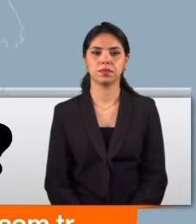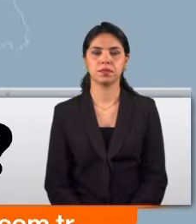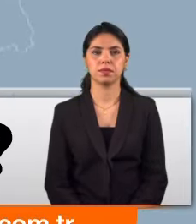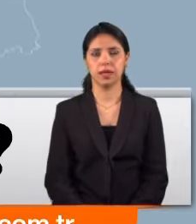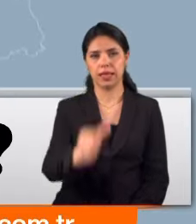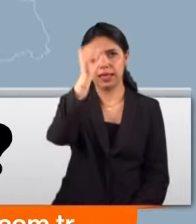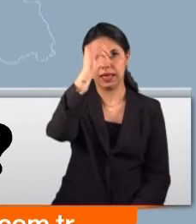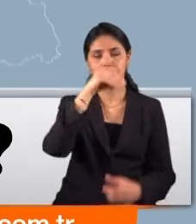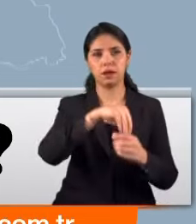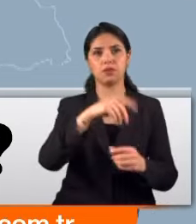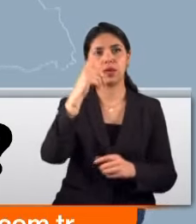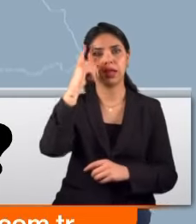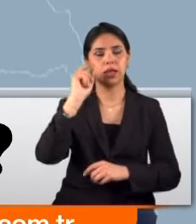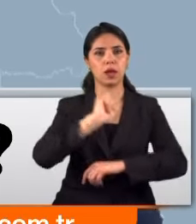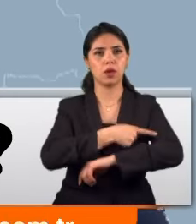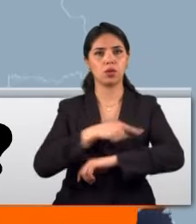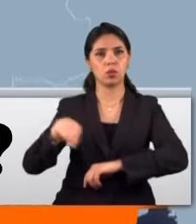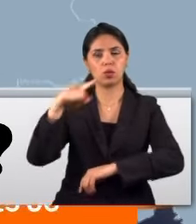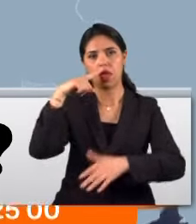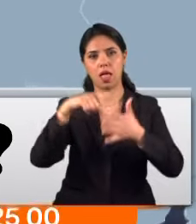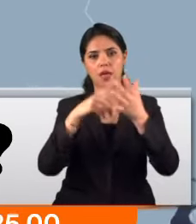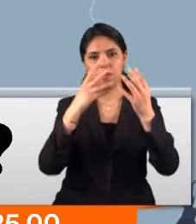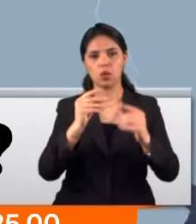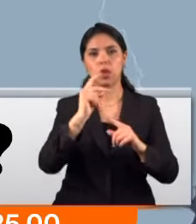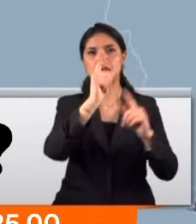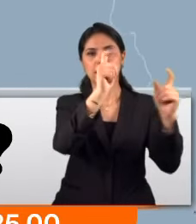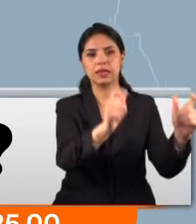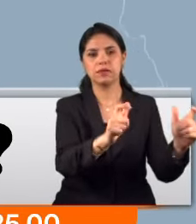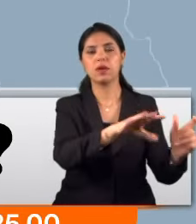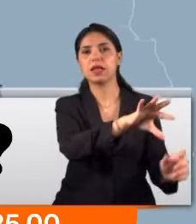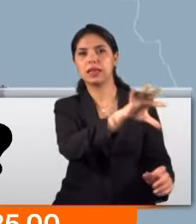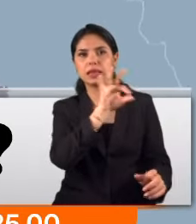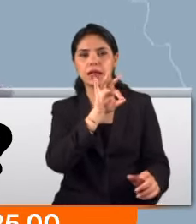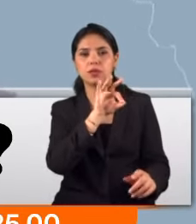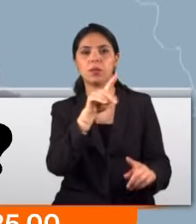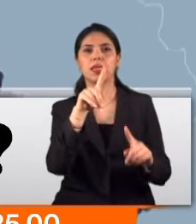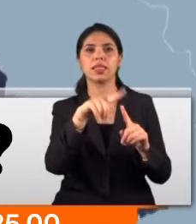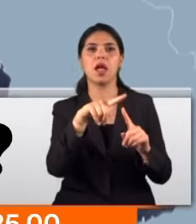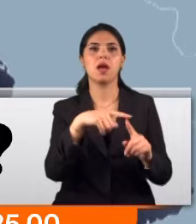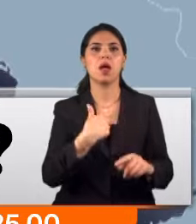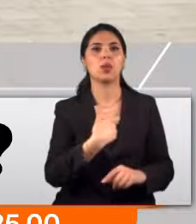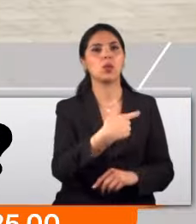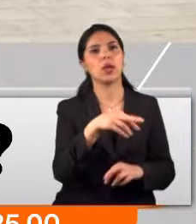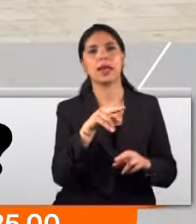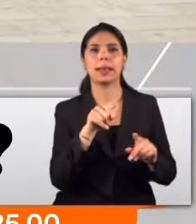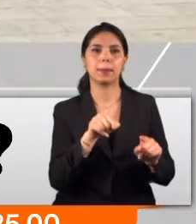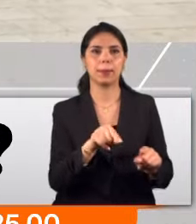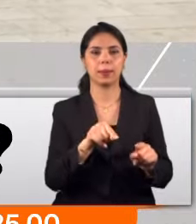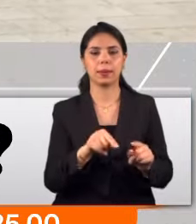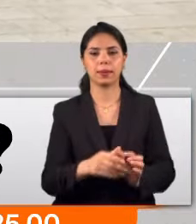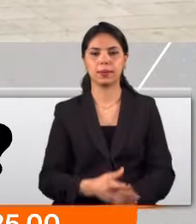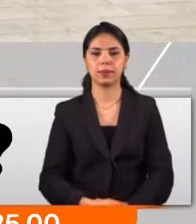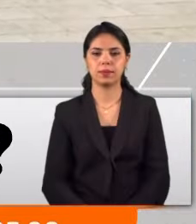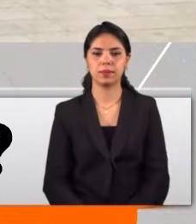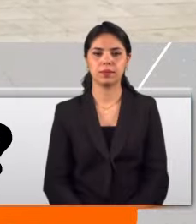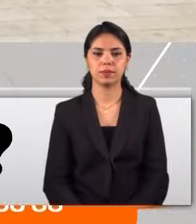İran içindeki İsrail güçlerinin hedef olarak İsfahan'ı seçmesi de Tahran'a kritik bir uyarı mesajı taşıyor. İsfahan